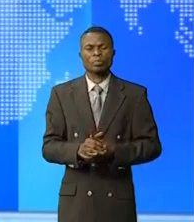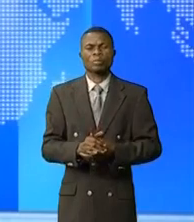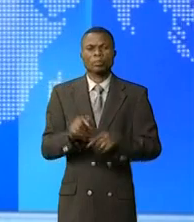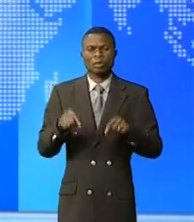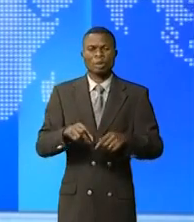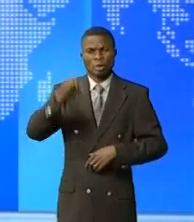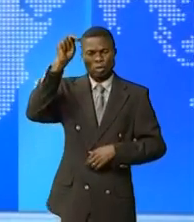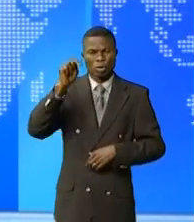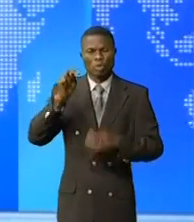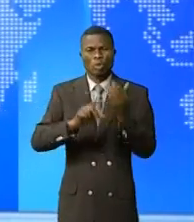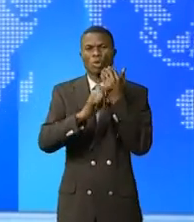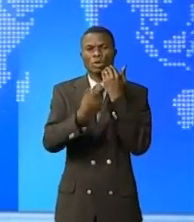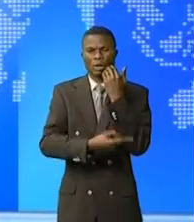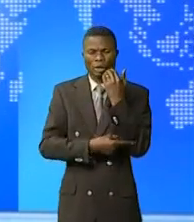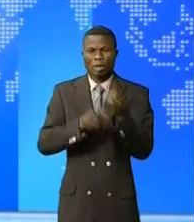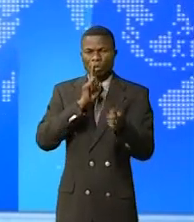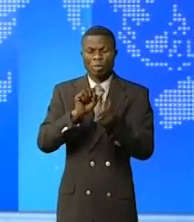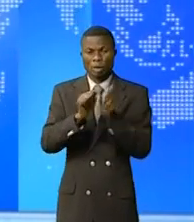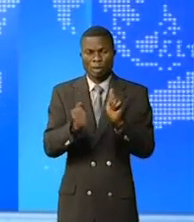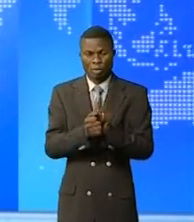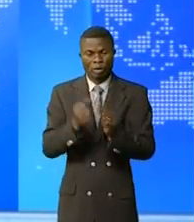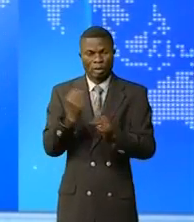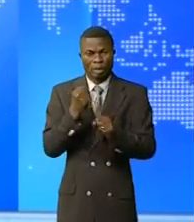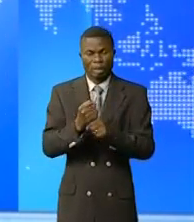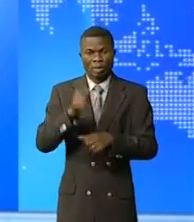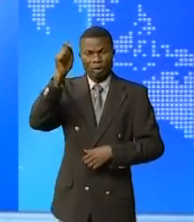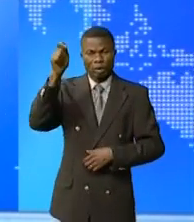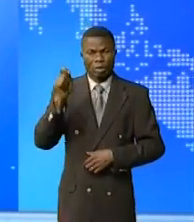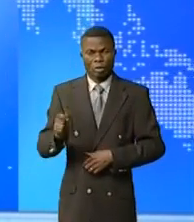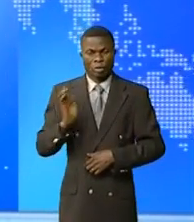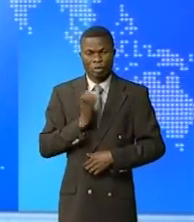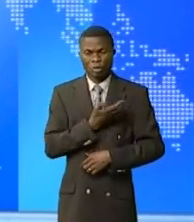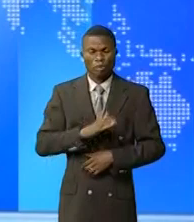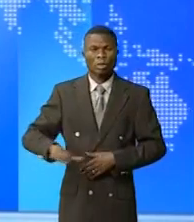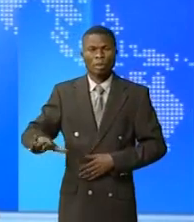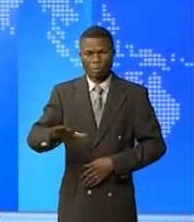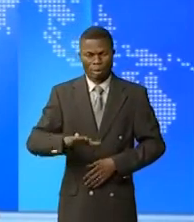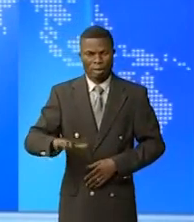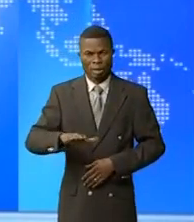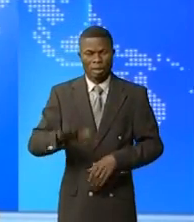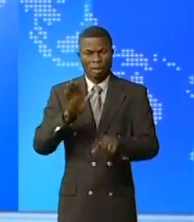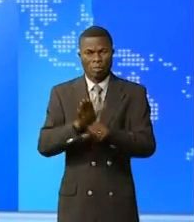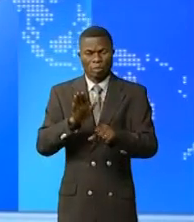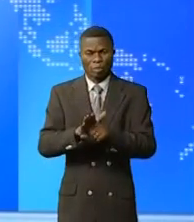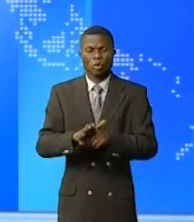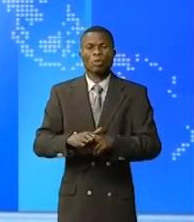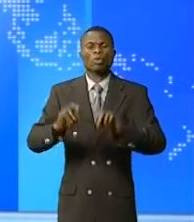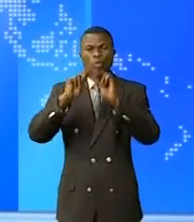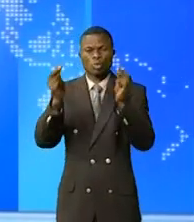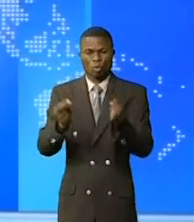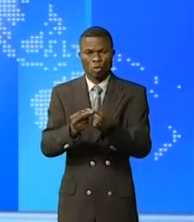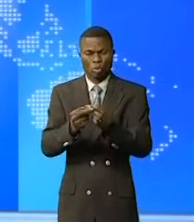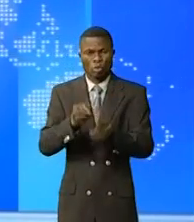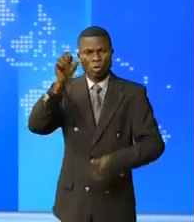Direction Nord Kivu pour vous parler de la démonstration de force des forces armées de la République. Les différentes unités ont effectué